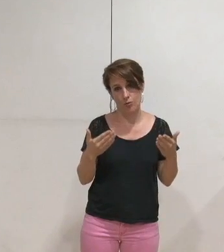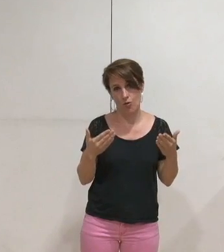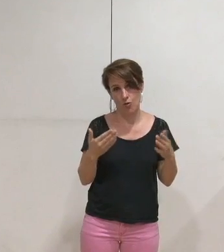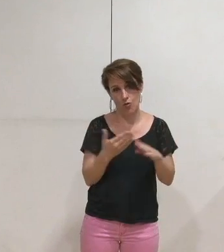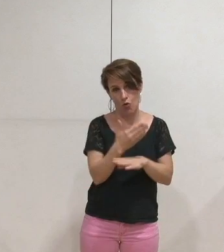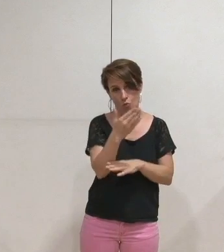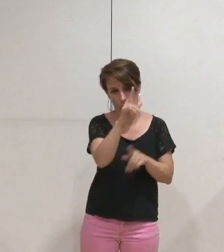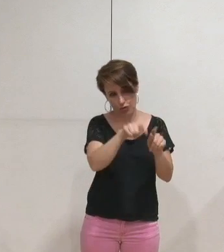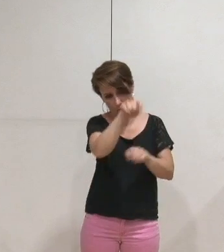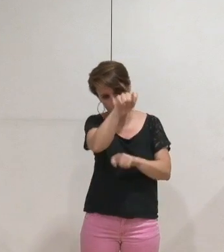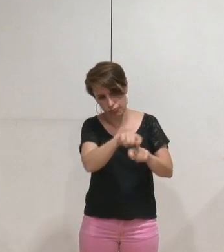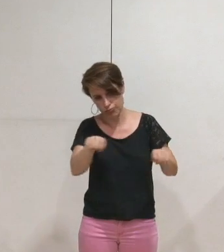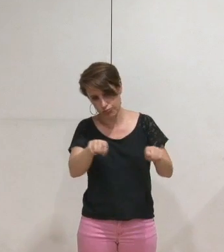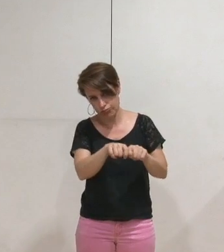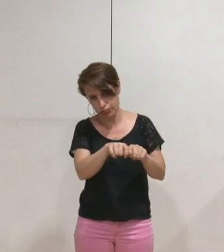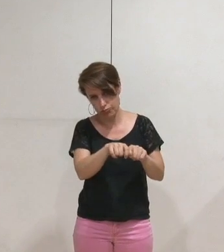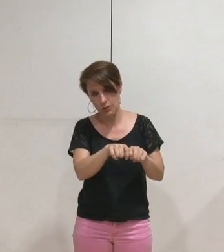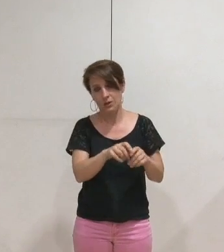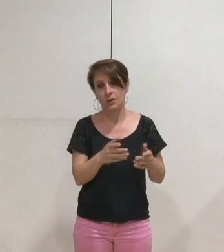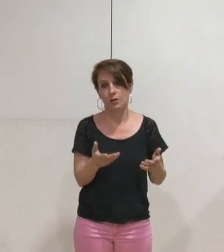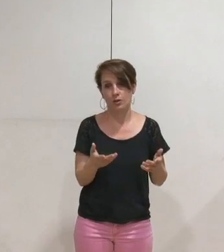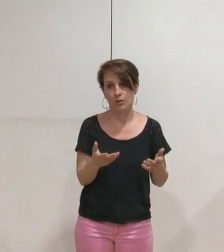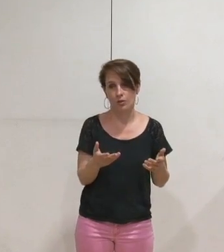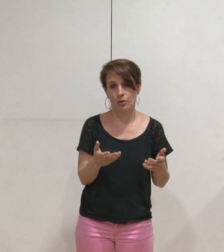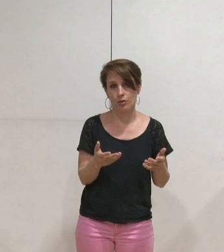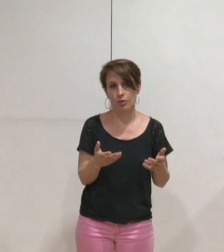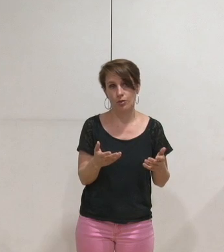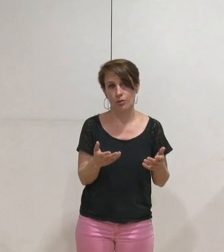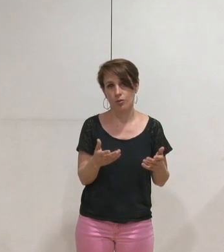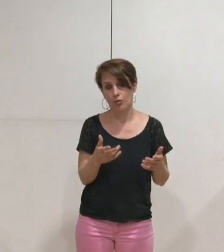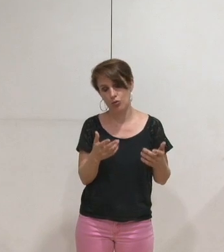d'estimation on a déjà